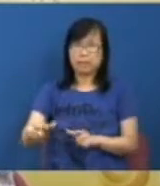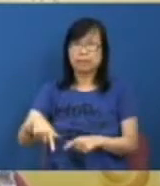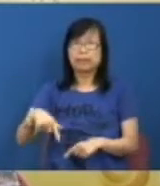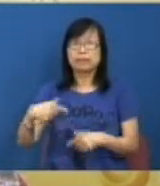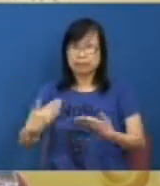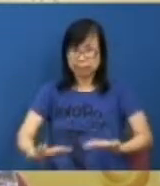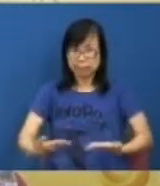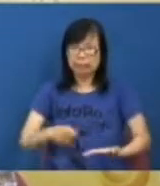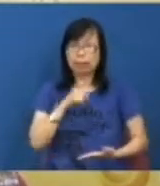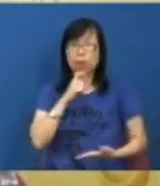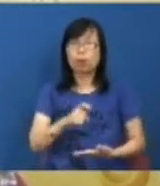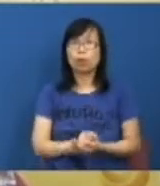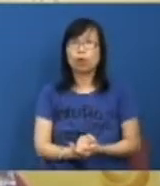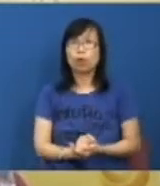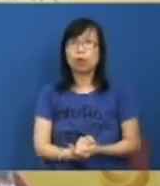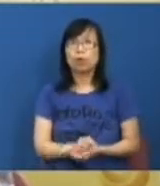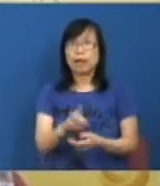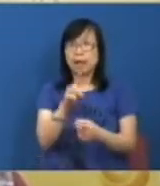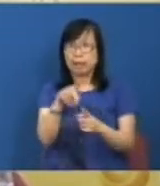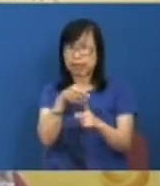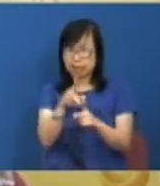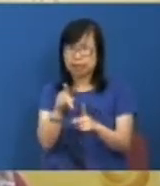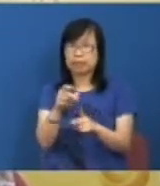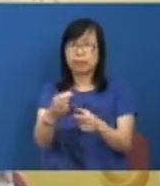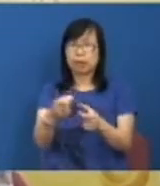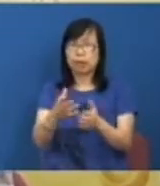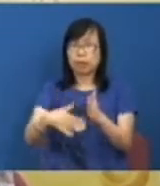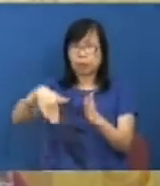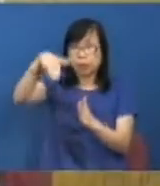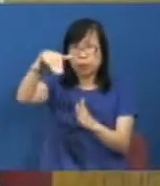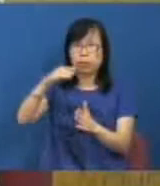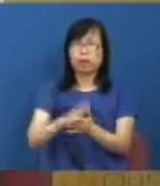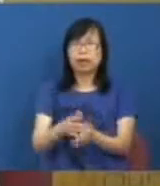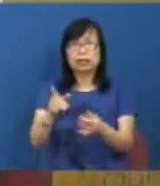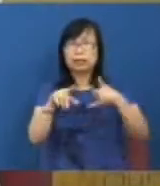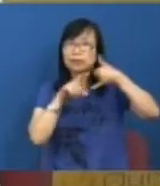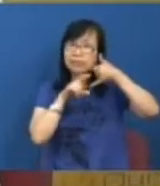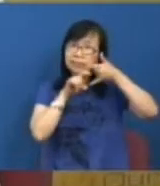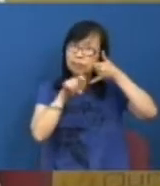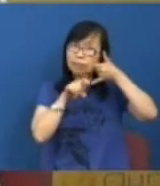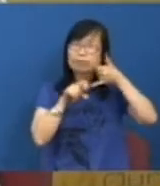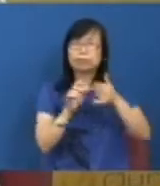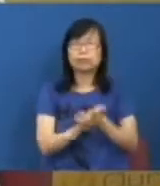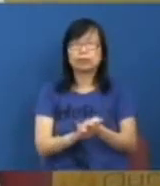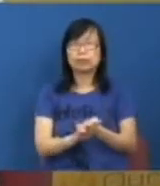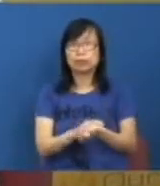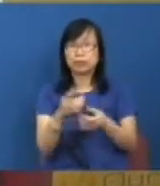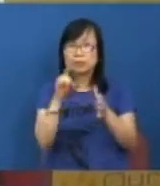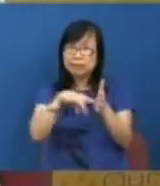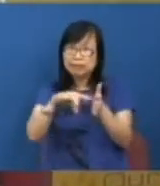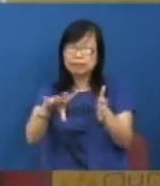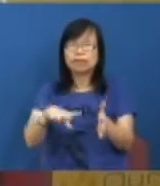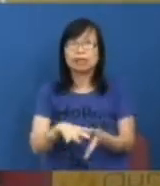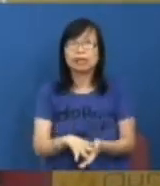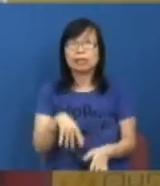我哋經常講的鋰離子其實高很多倍嘅， 即係我哋手機用的啲啦， 係 啦。不過我相信啊，即係逐